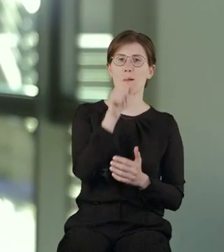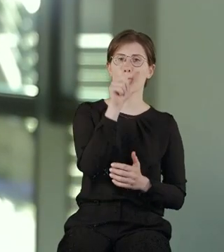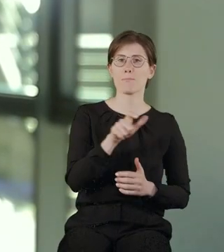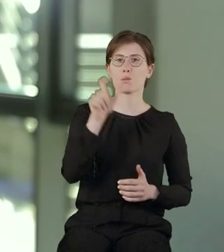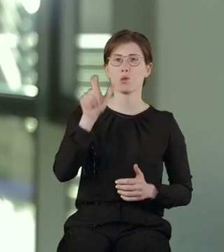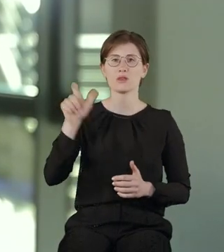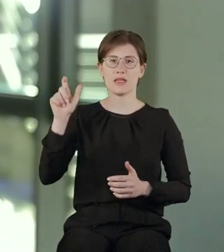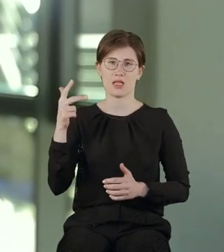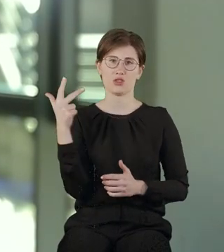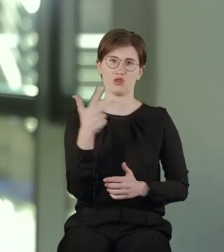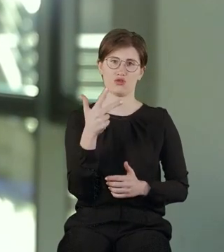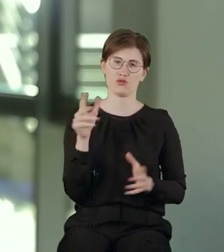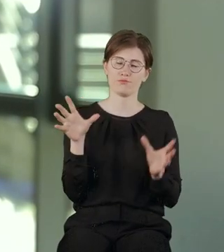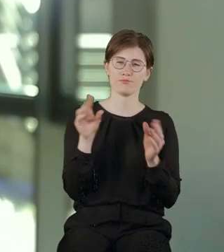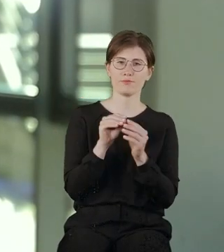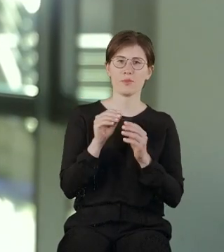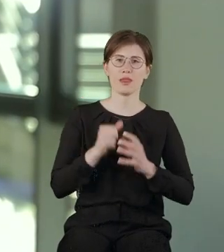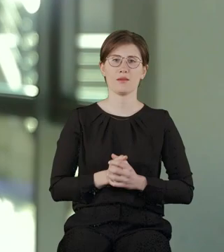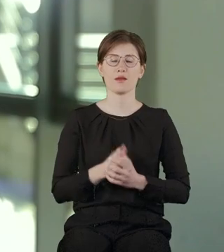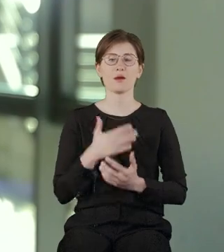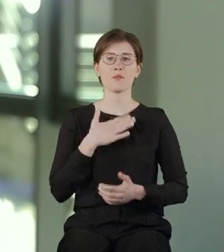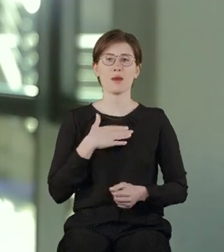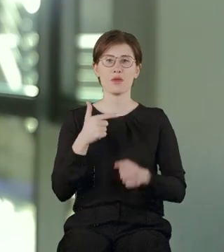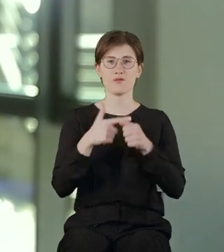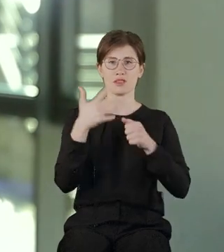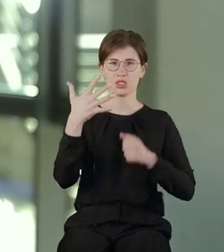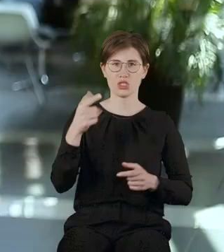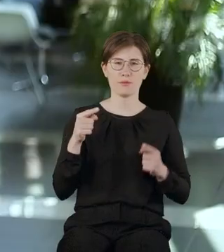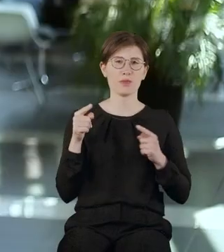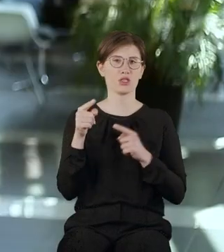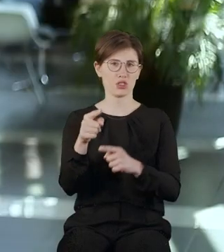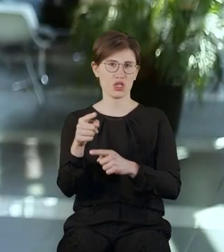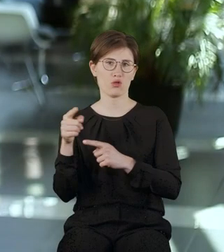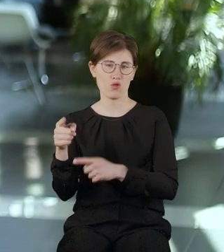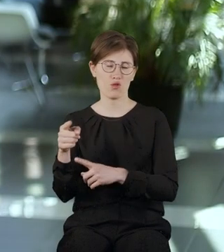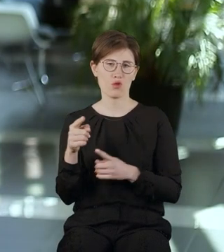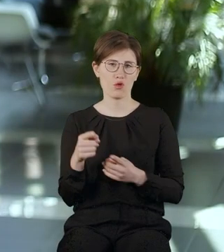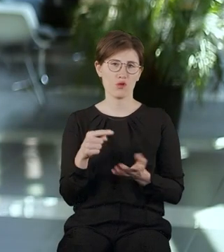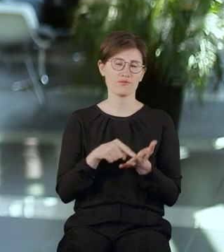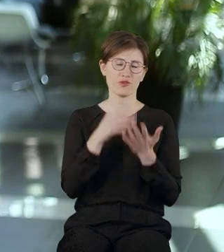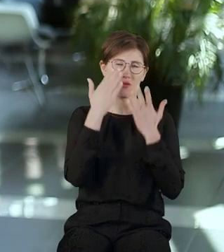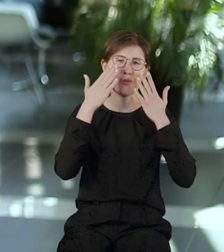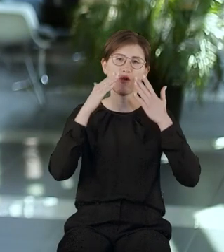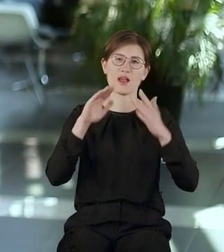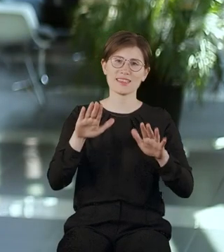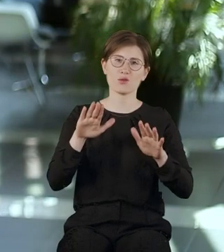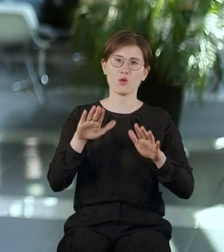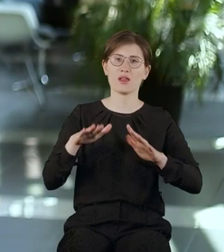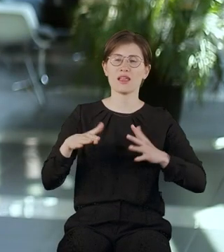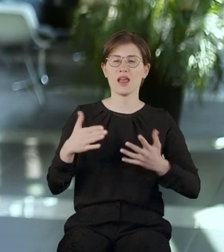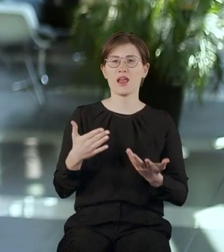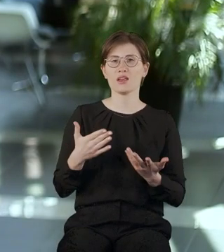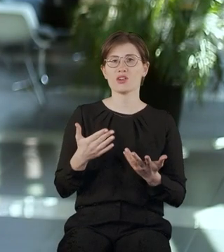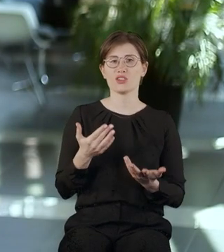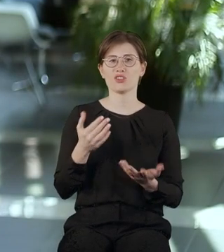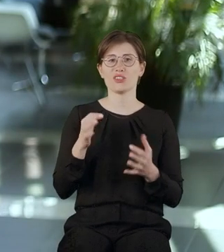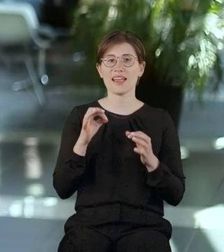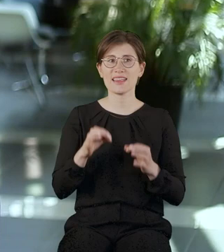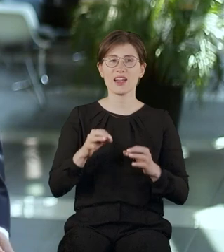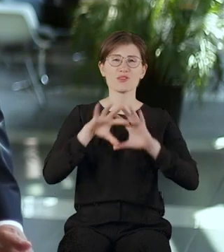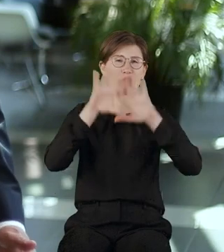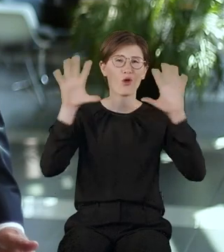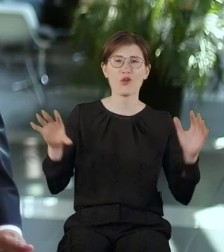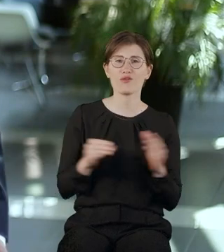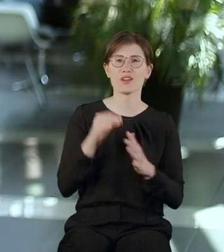budynkach. Mamy 25 kierunków, co świadczy o tym, że trudno opowiadać